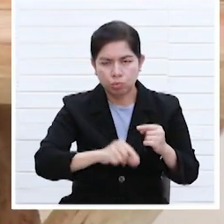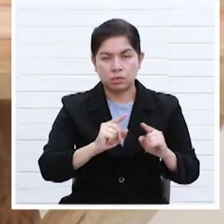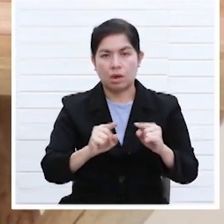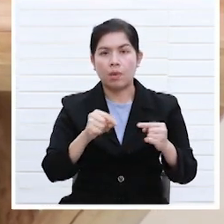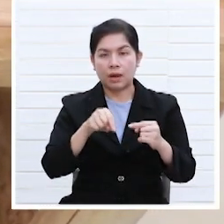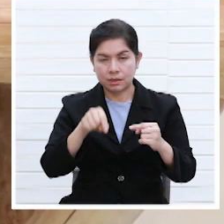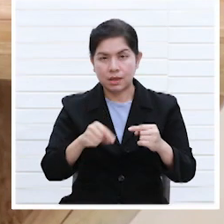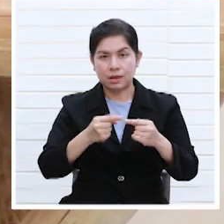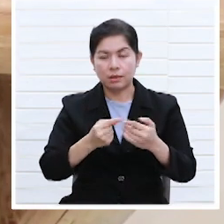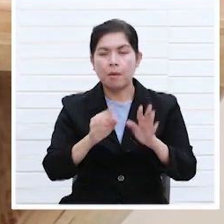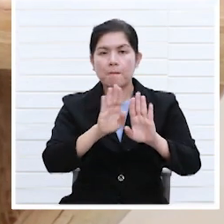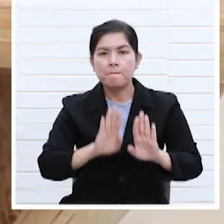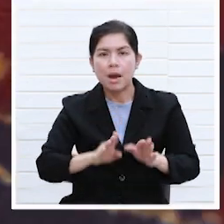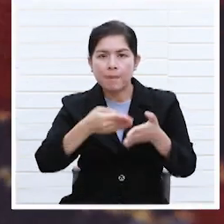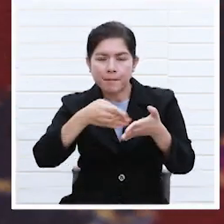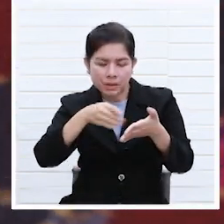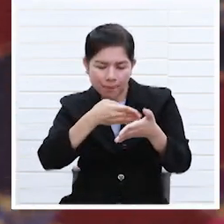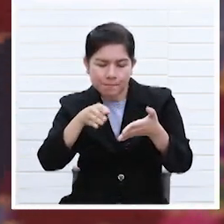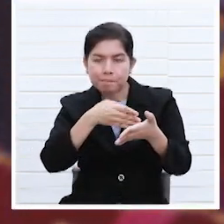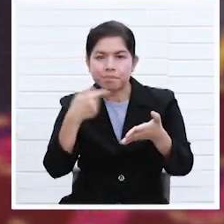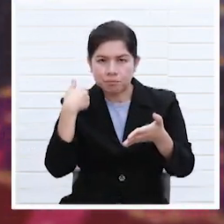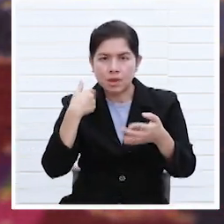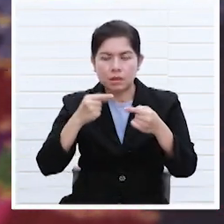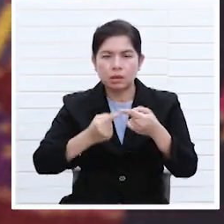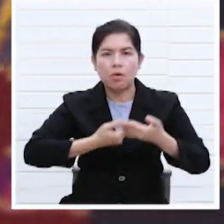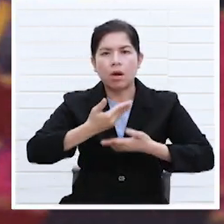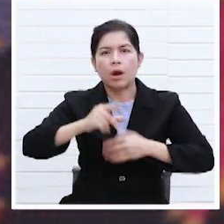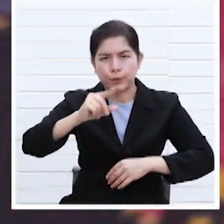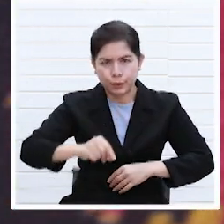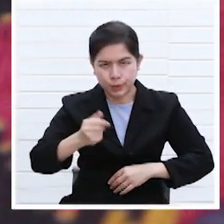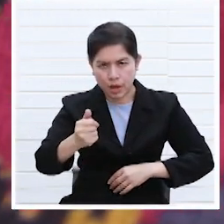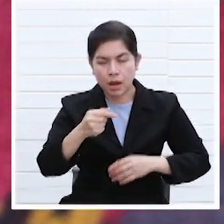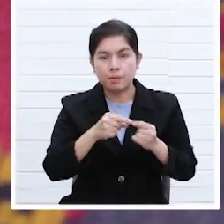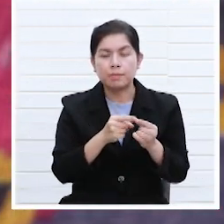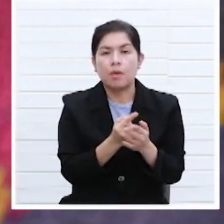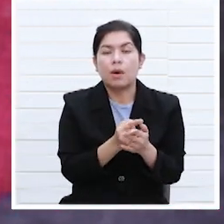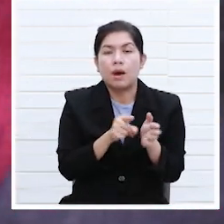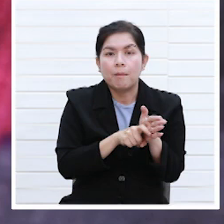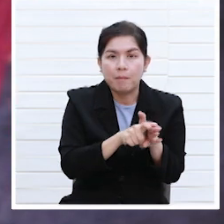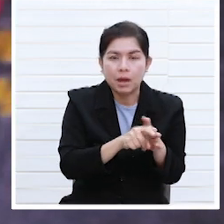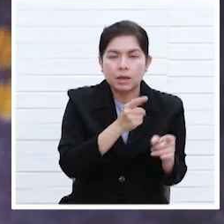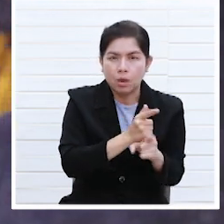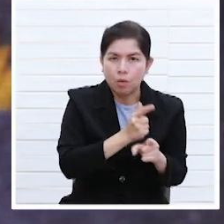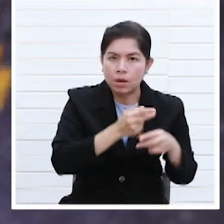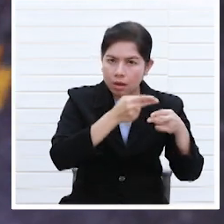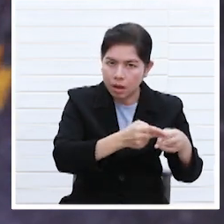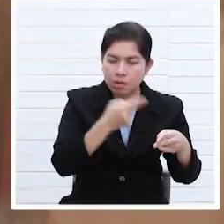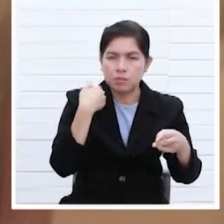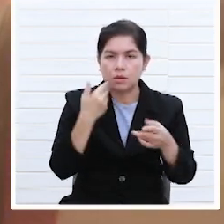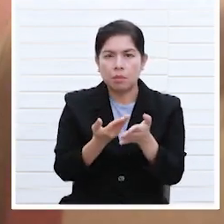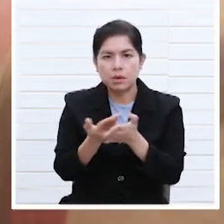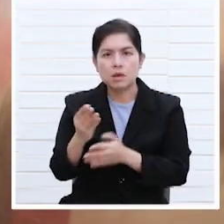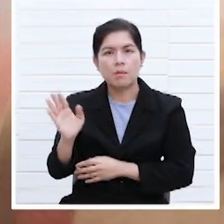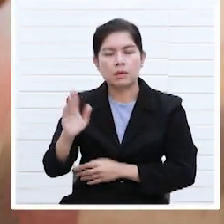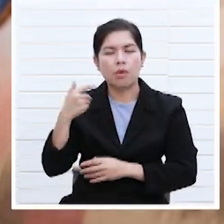ผ้าแต้มเนี่ยมันขายถูกได ้ เพราะว่าหนึ่งไหมเราเลี้ยงเองลดต้นทุนด้วยไม่ต้องไปซื้อไหมคนอื่นล